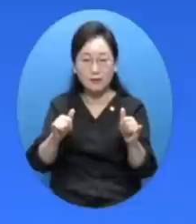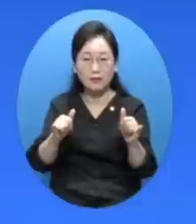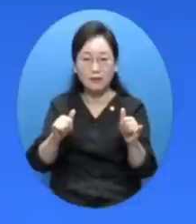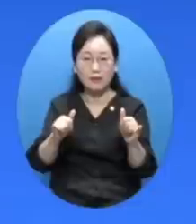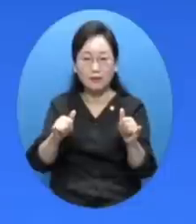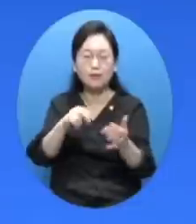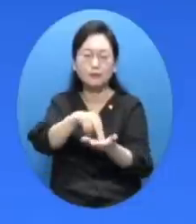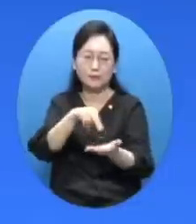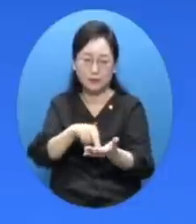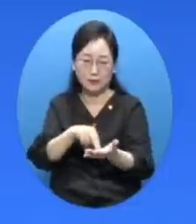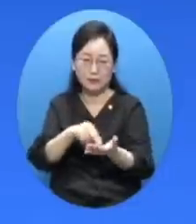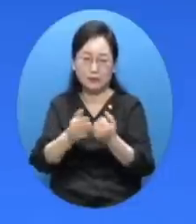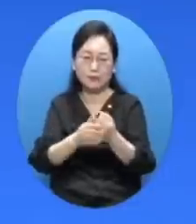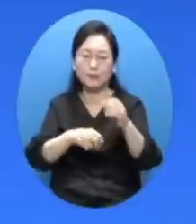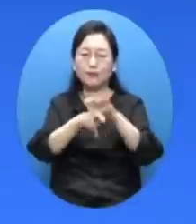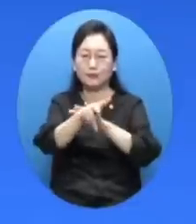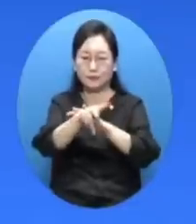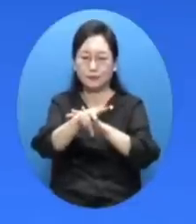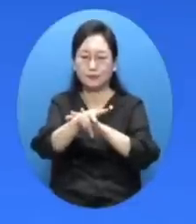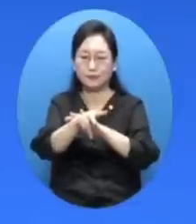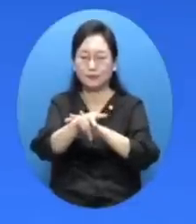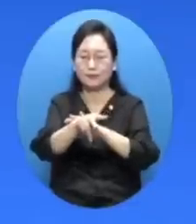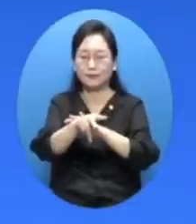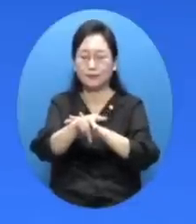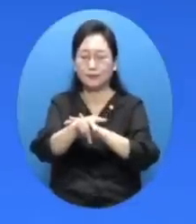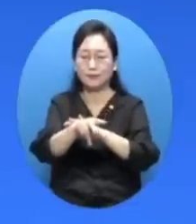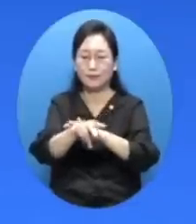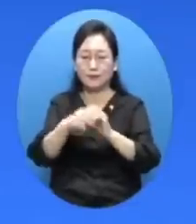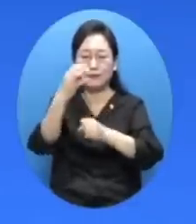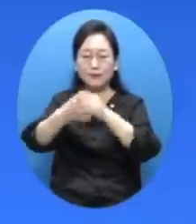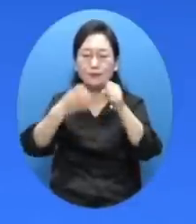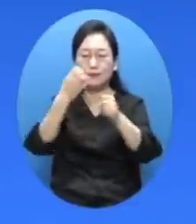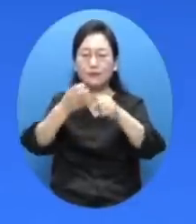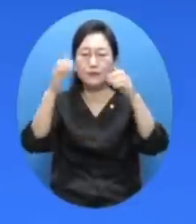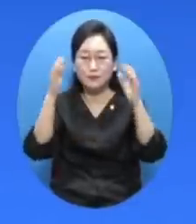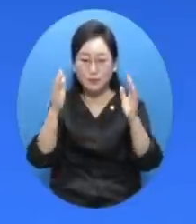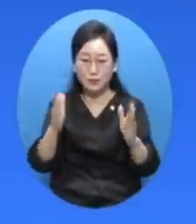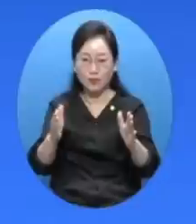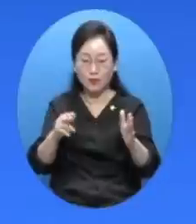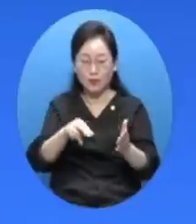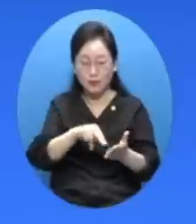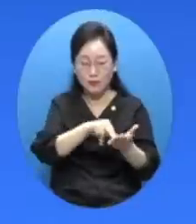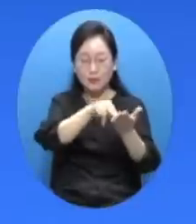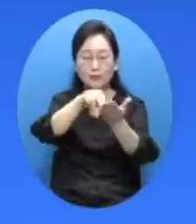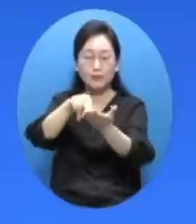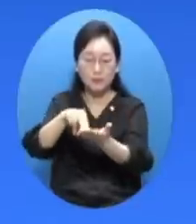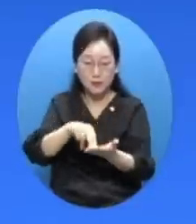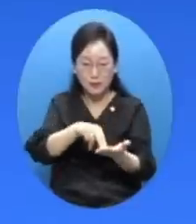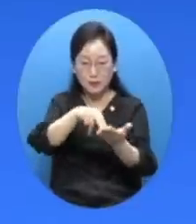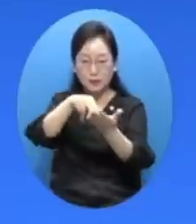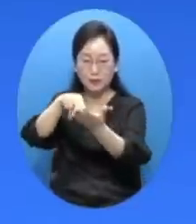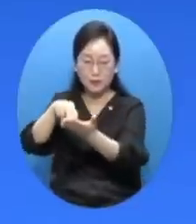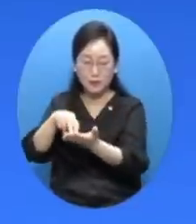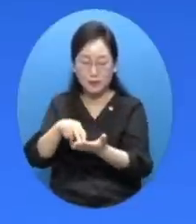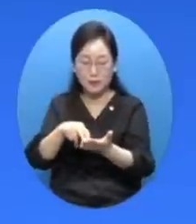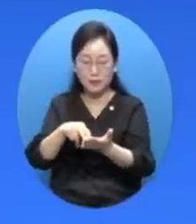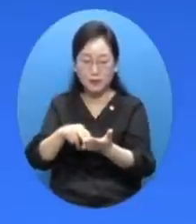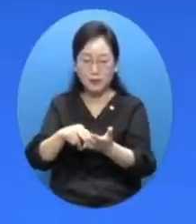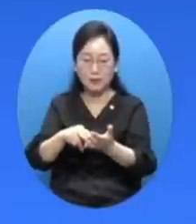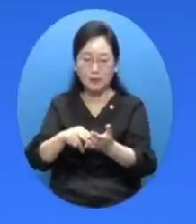그가 도망을 갑니다. 그리고 40년 동안 외롭게 광야에서